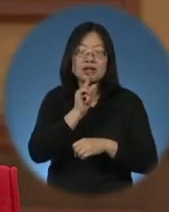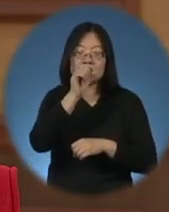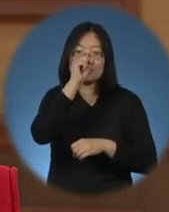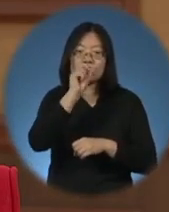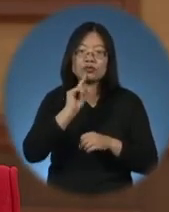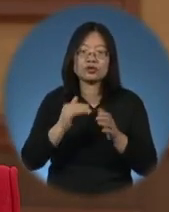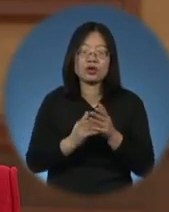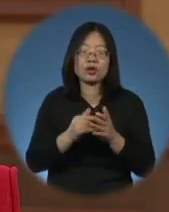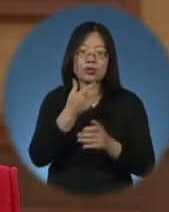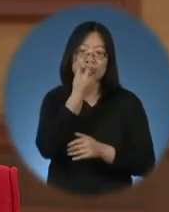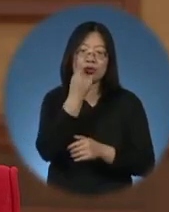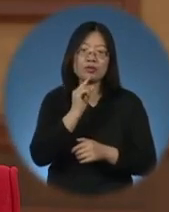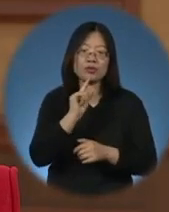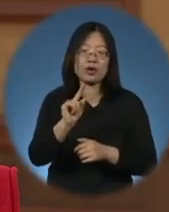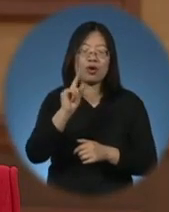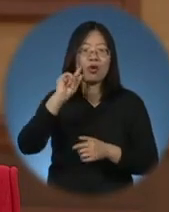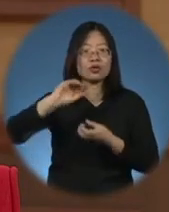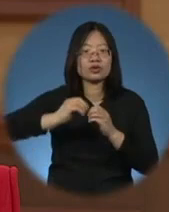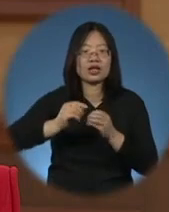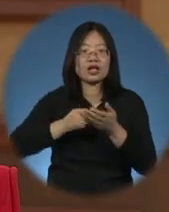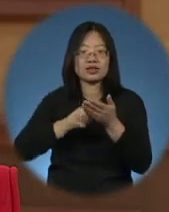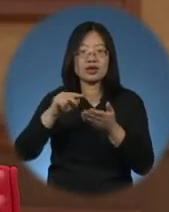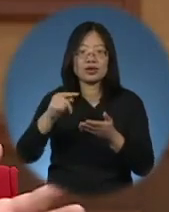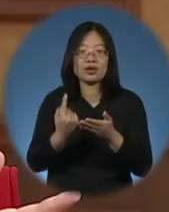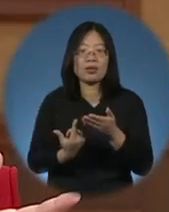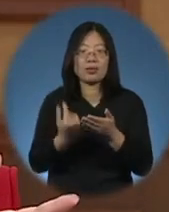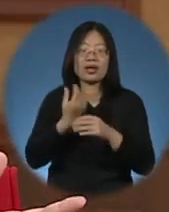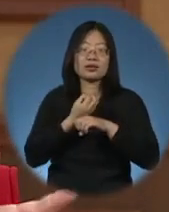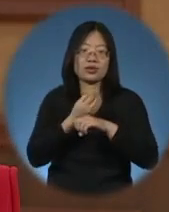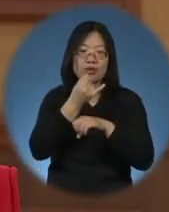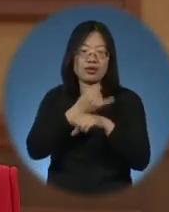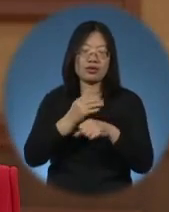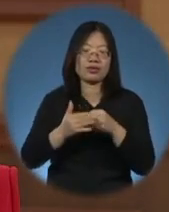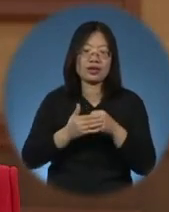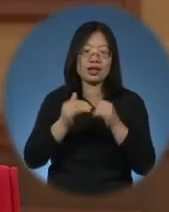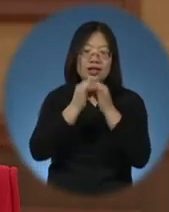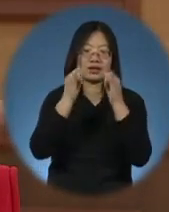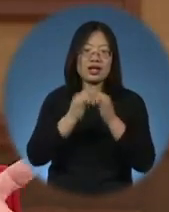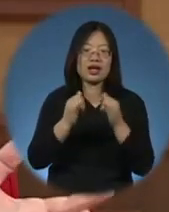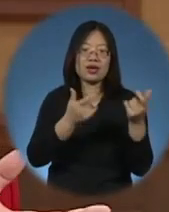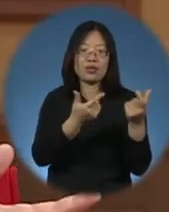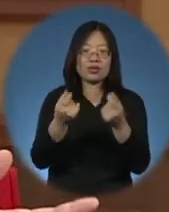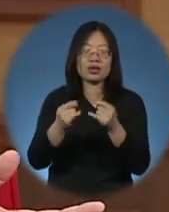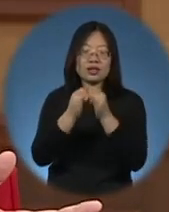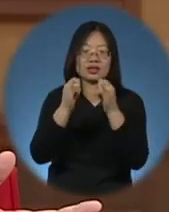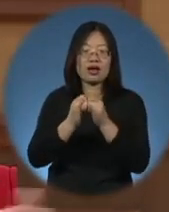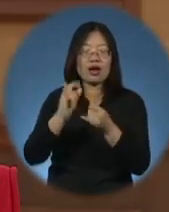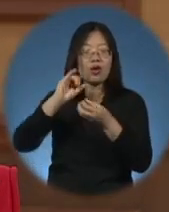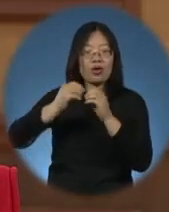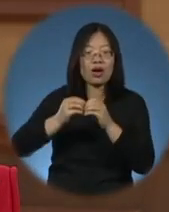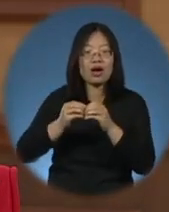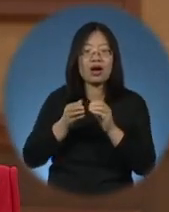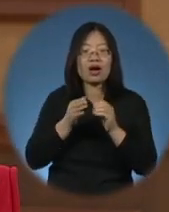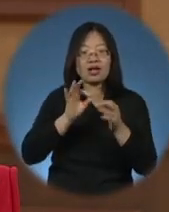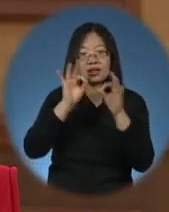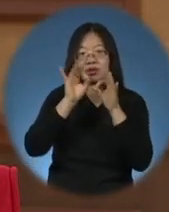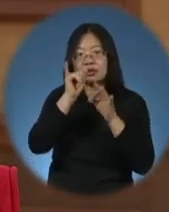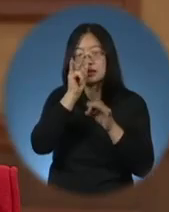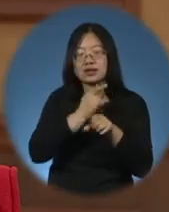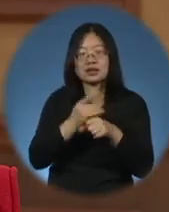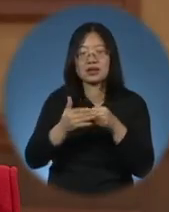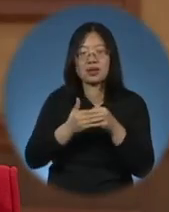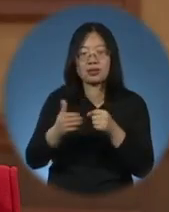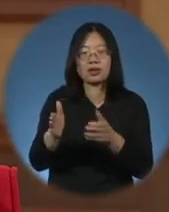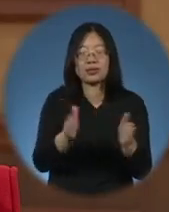장점이고요. 단점은 엉뚱한 의견이라도 빨리 전달돼서 사회 전체가 엉뚱한 방향으로 실수를 할 수가 있다. 있다는 거죠.